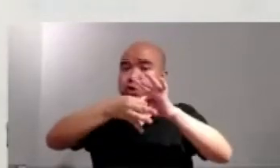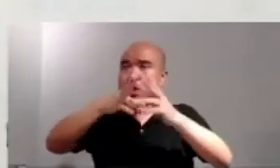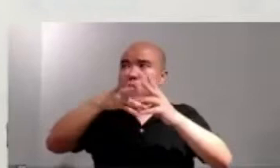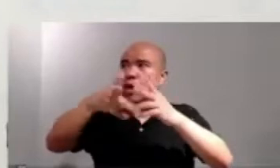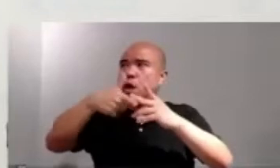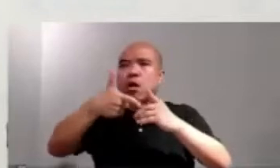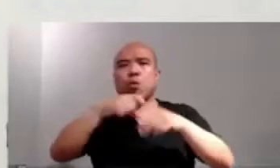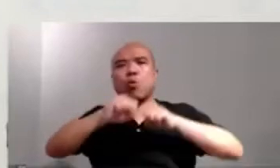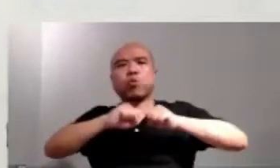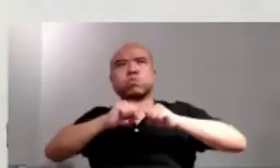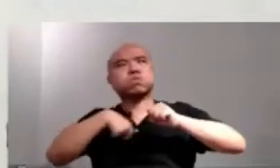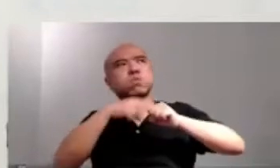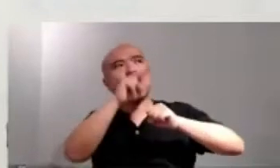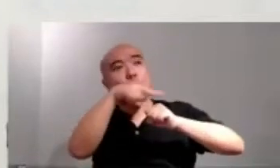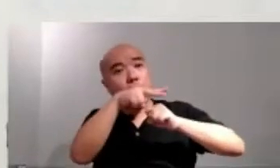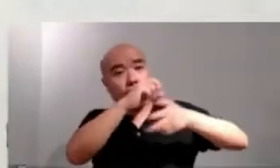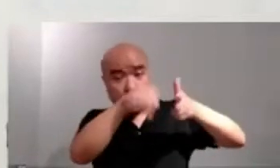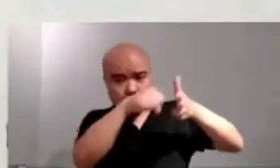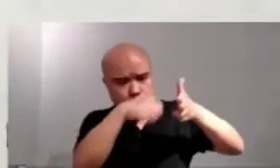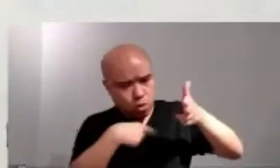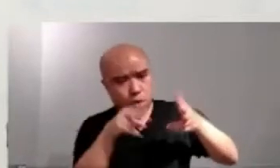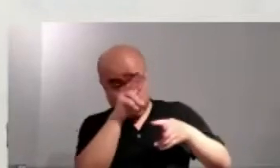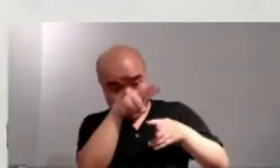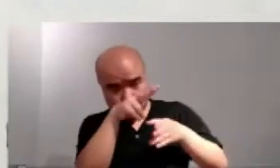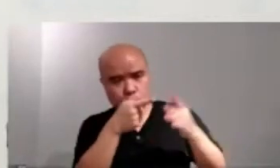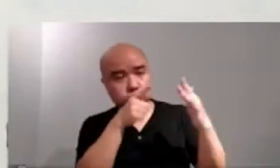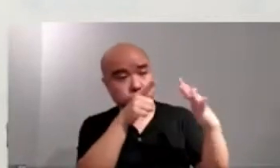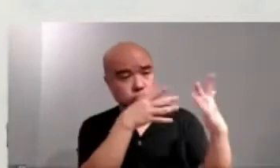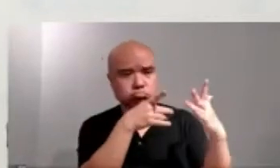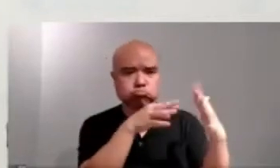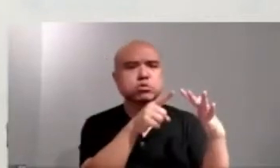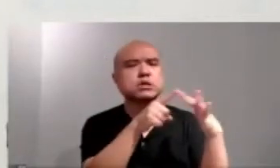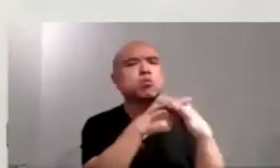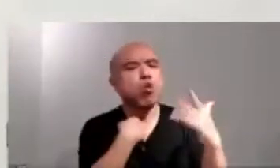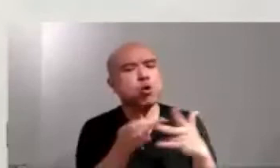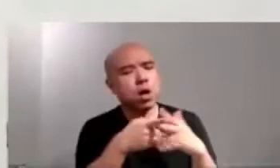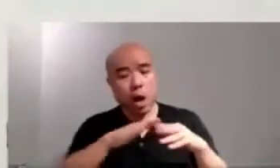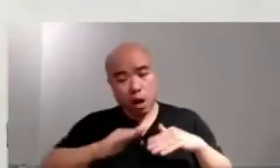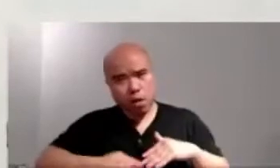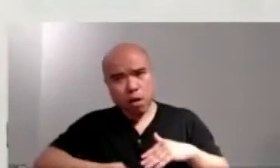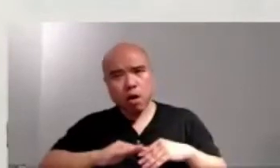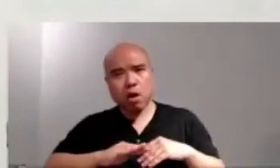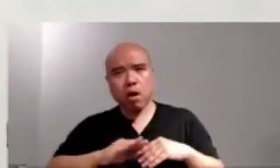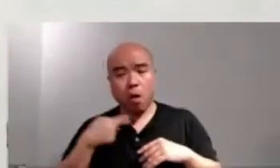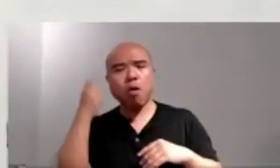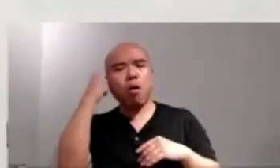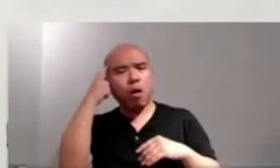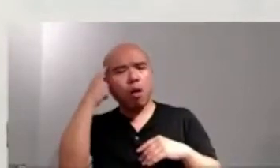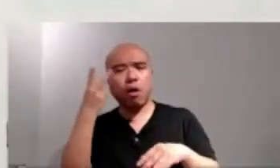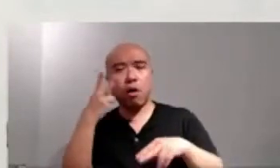时候咧，俾我认识到好多特殊嘅小朋友啦，同埋佢哋嘅屋企人，先至发觉咧，原来喺国内嗰度咧，